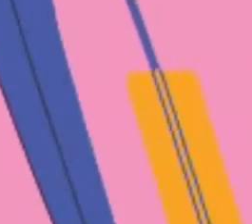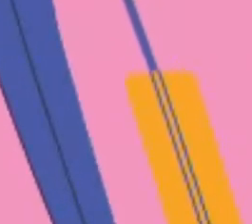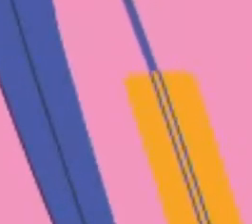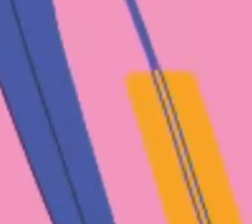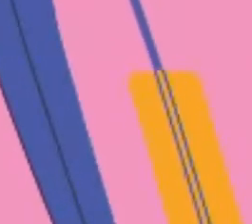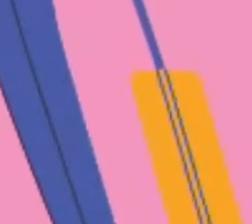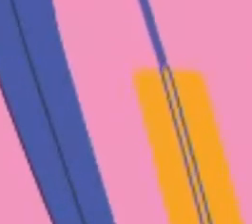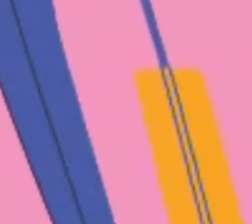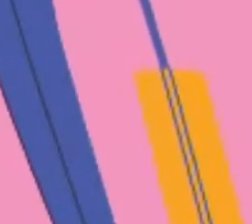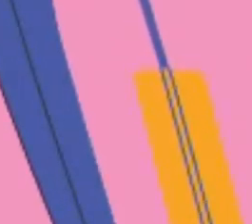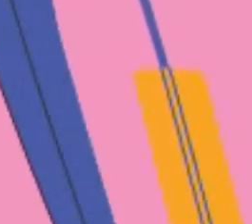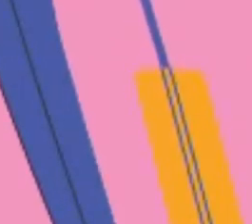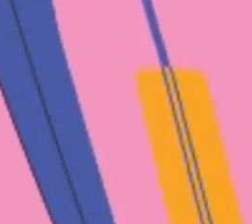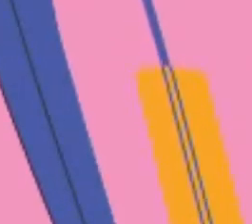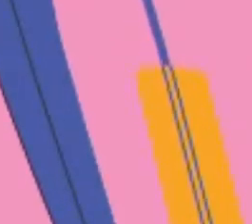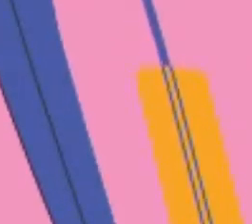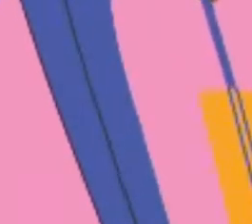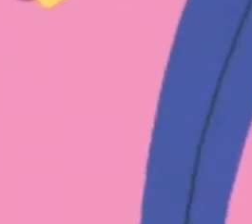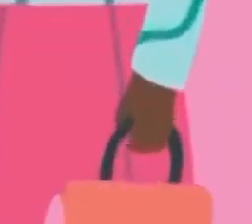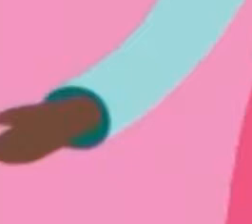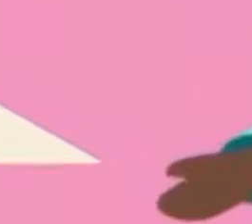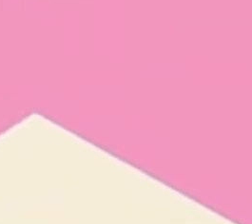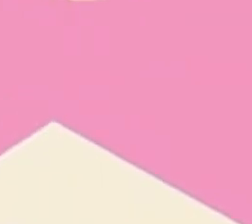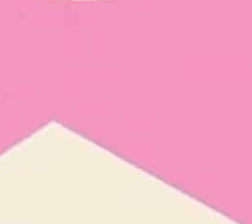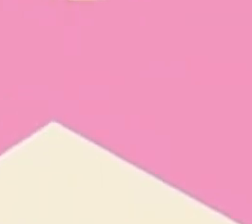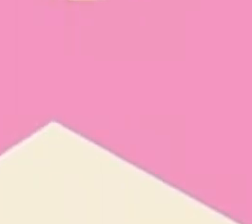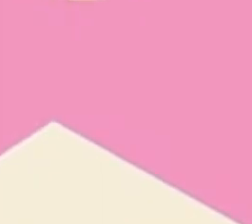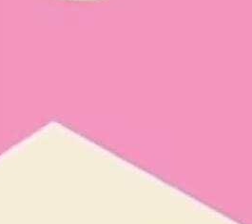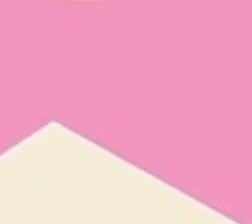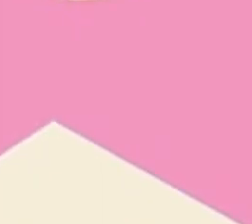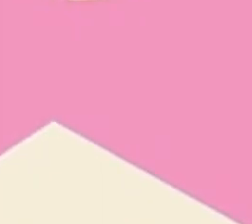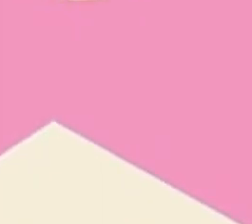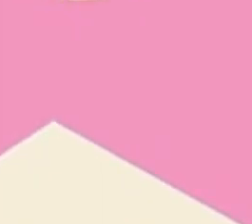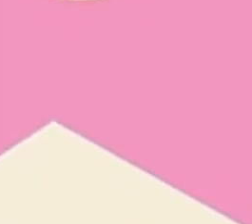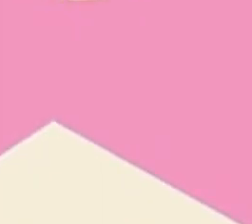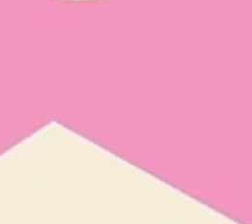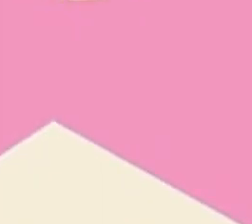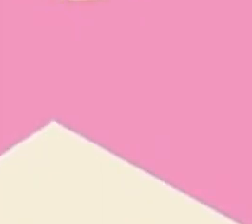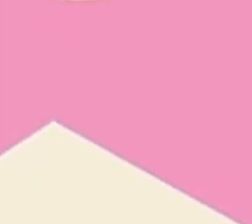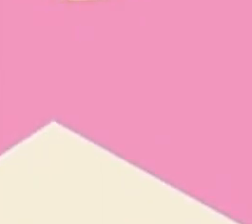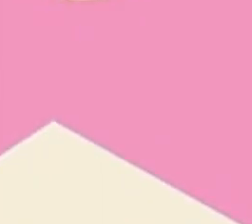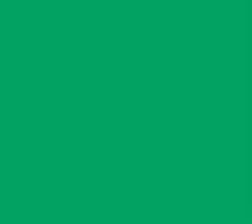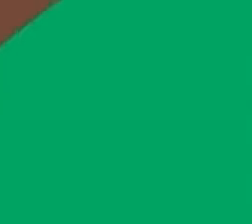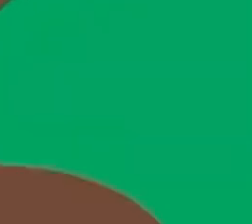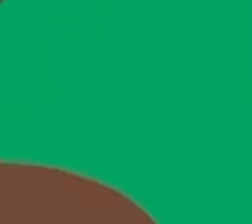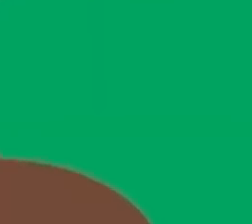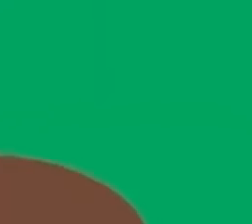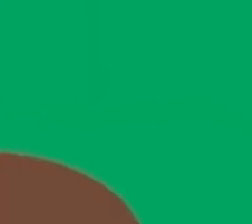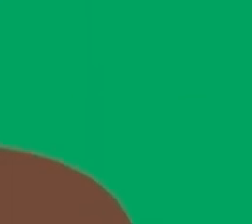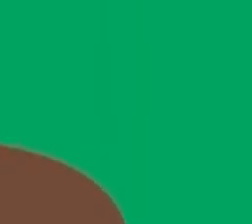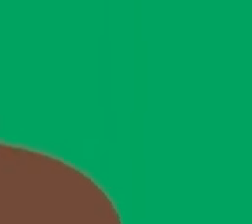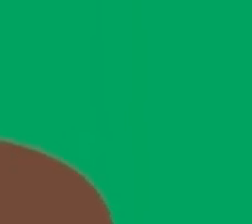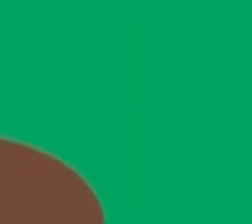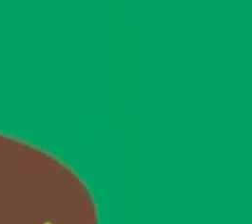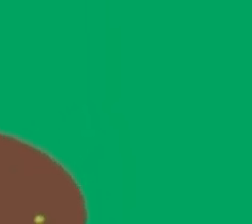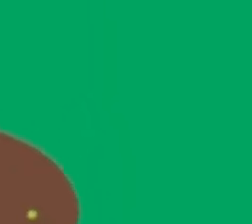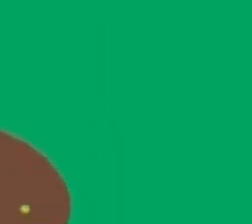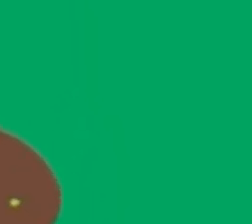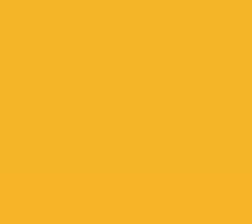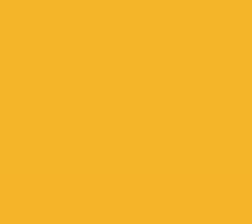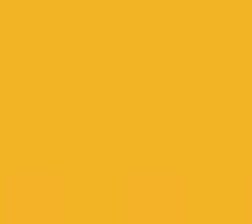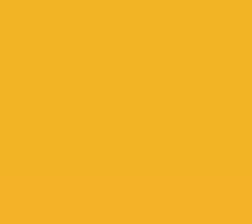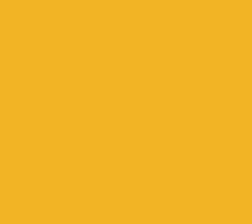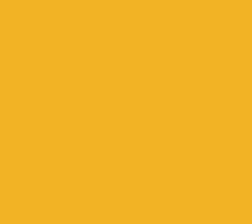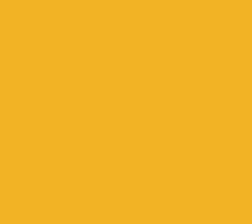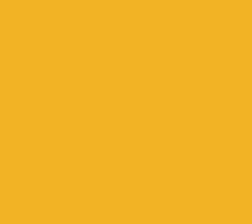vijitone kutoka kwa mtu aliyeambukizwa vinaporuka akiongea, kukohoa au kupiga chafya. Vijitone hivi hutua kwenye sehemu ambazo